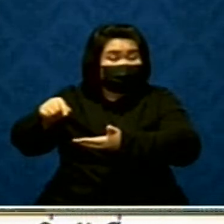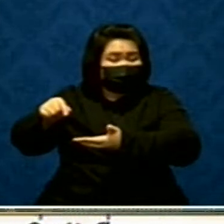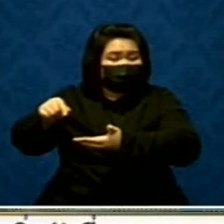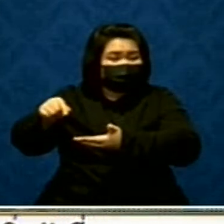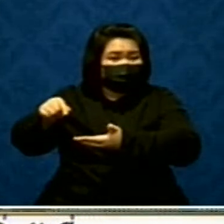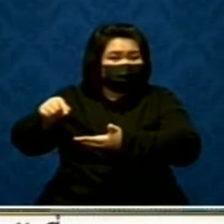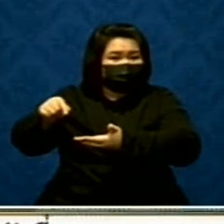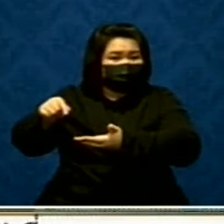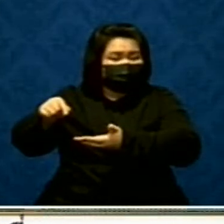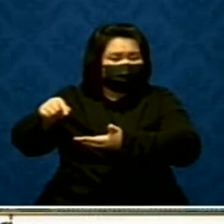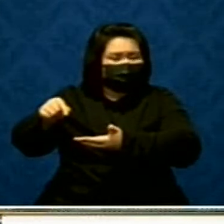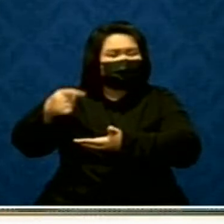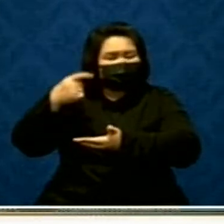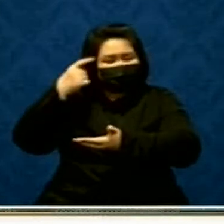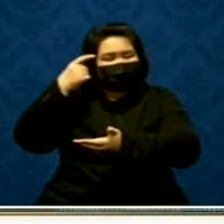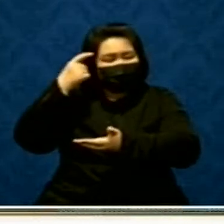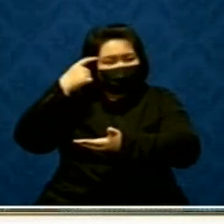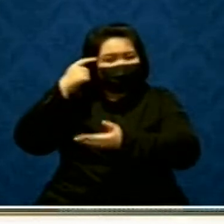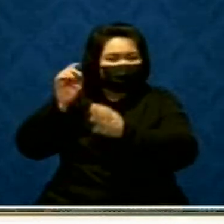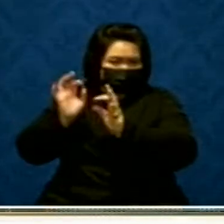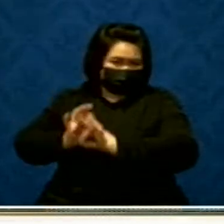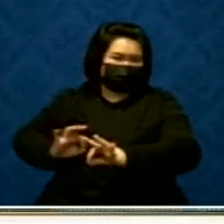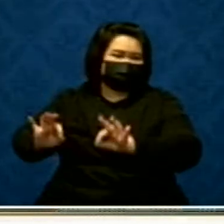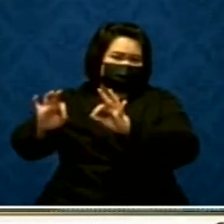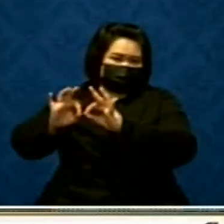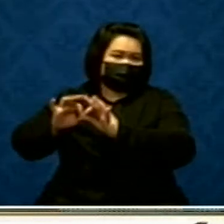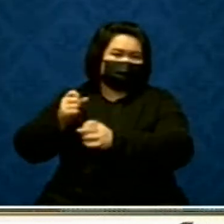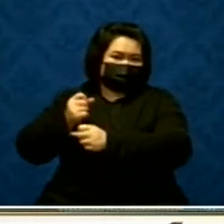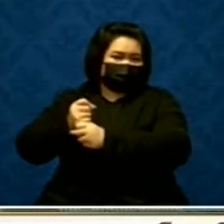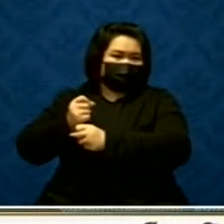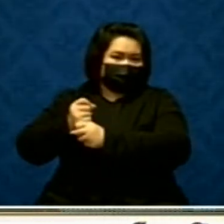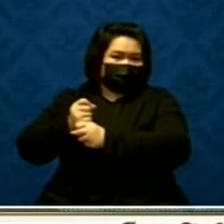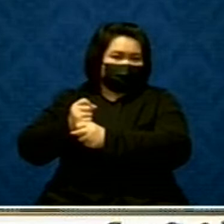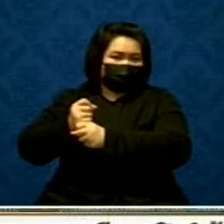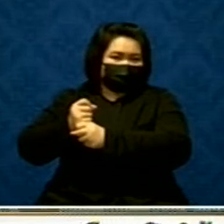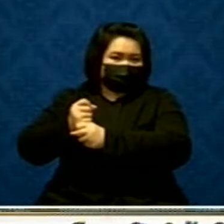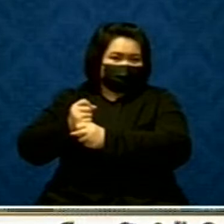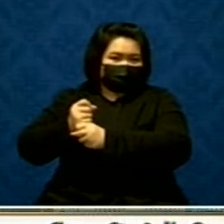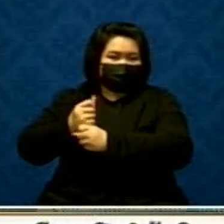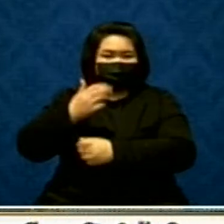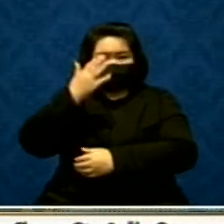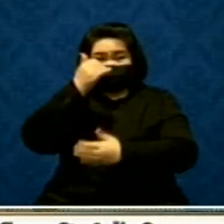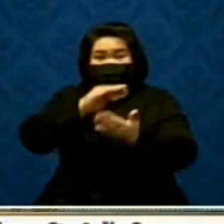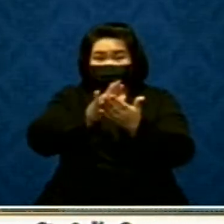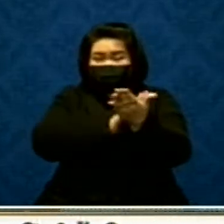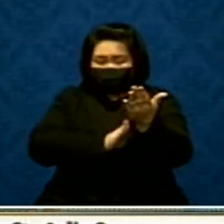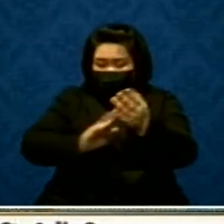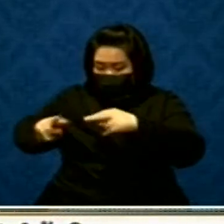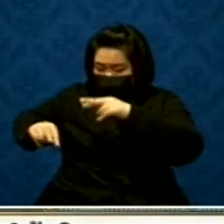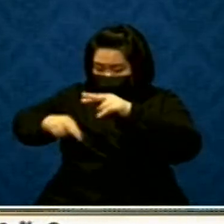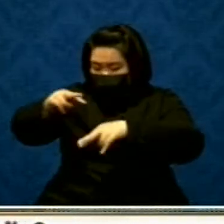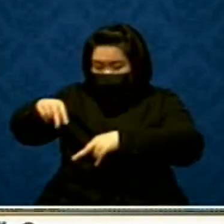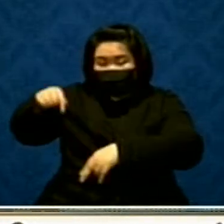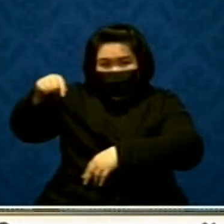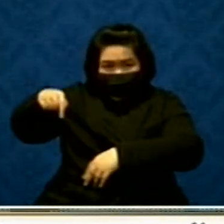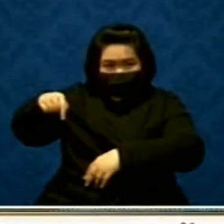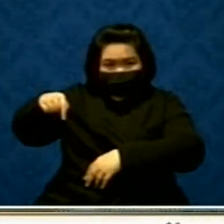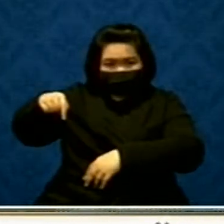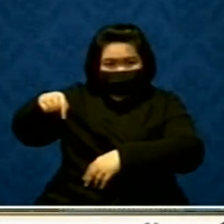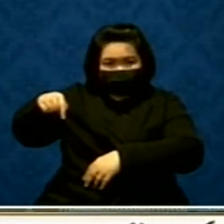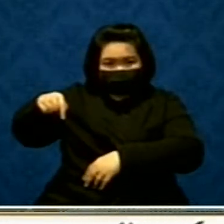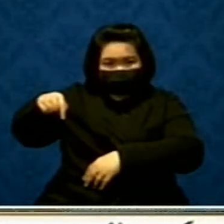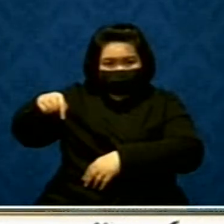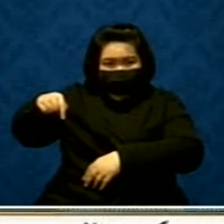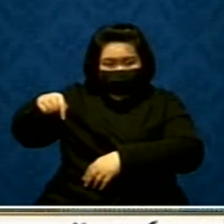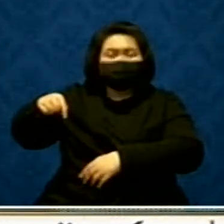มเนี่ยซึ่งผมคิดว่าเป็นหลักสำคัญนะครับในการปกครองประเทศเนี่ยหนึ่งในอำนาจอธิปไตยของเราเนี่ย